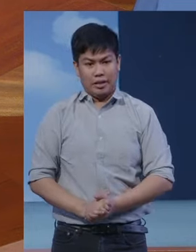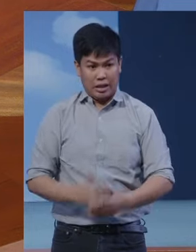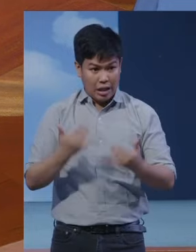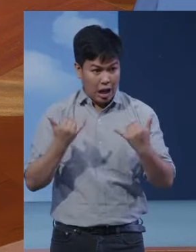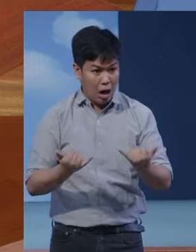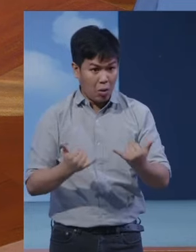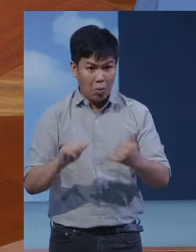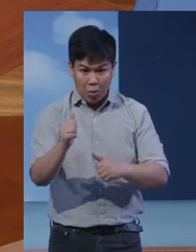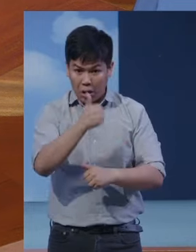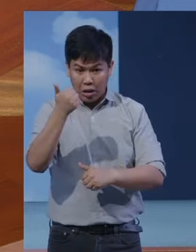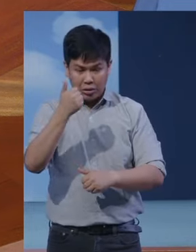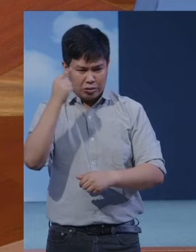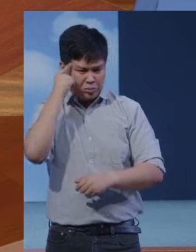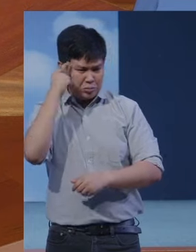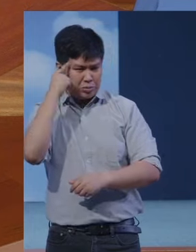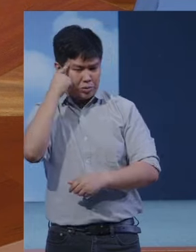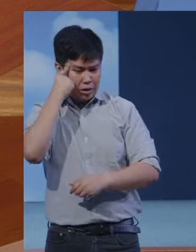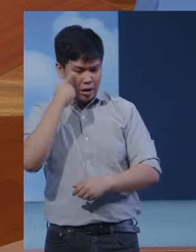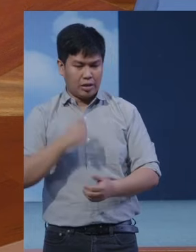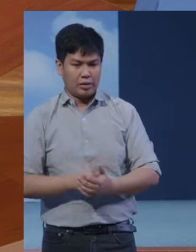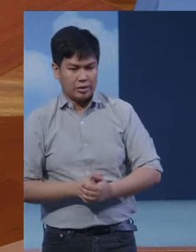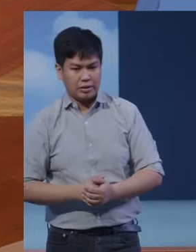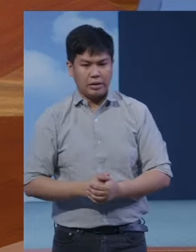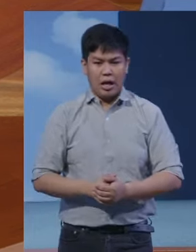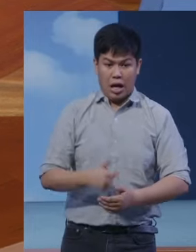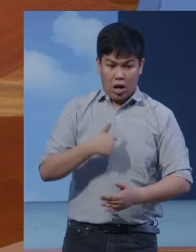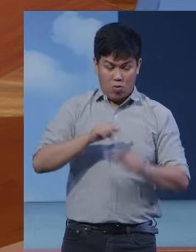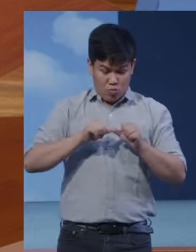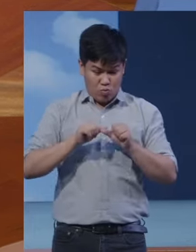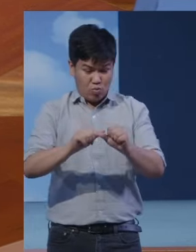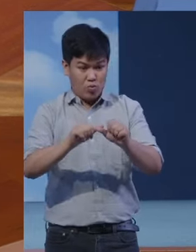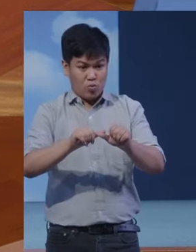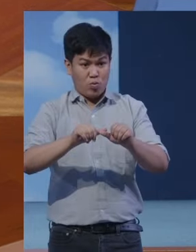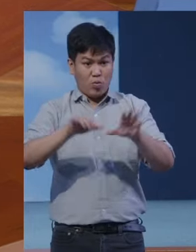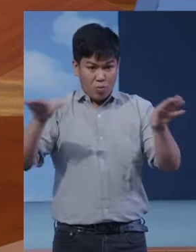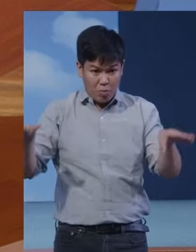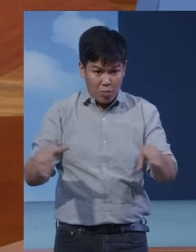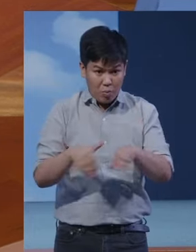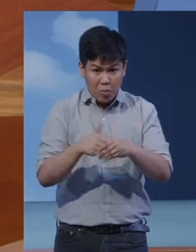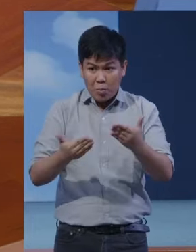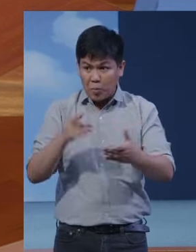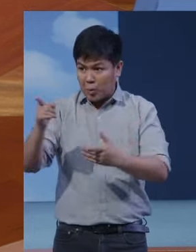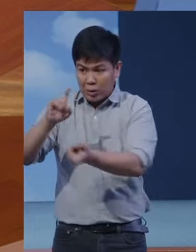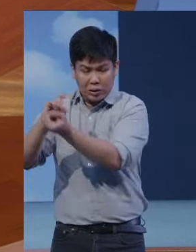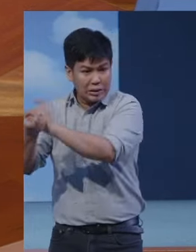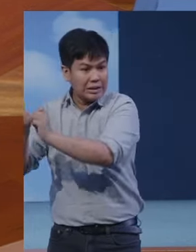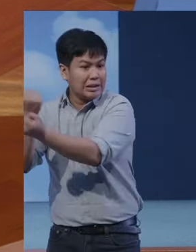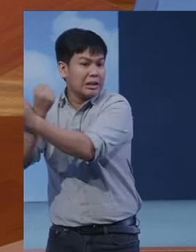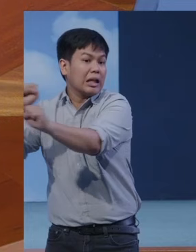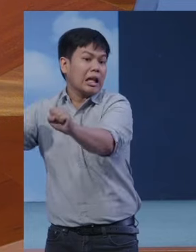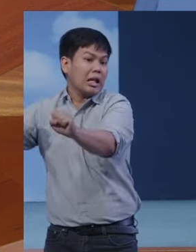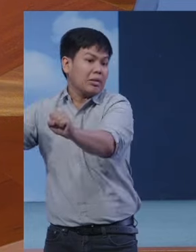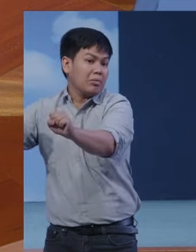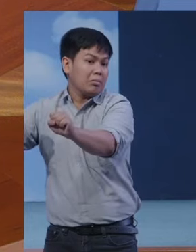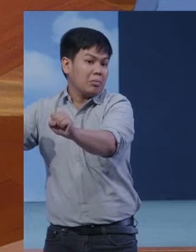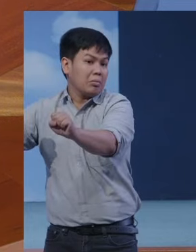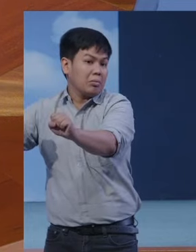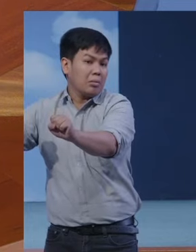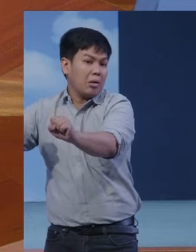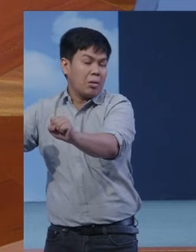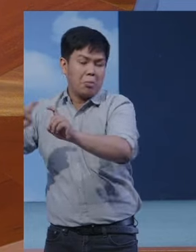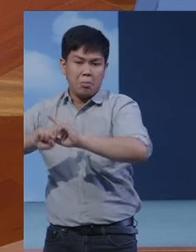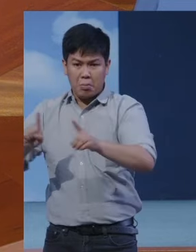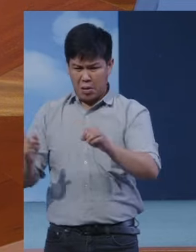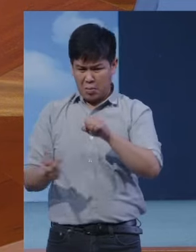iba itong verse na to ang sinasabi I know you stay married baka he will be saved ang sinasabi nga ni